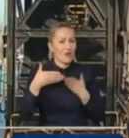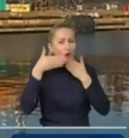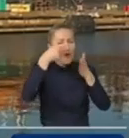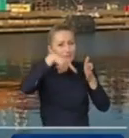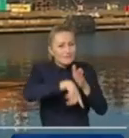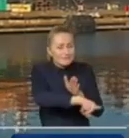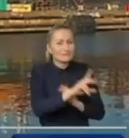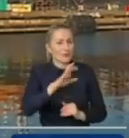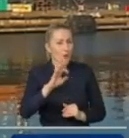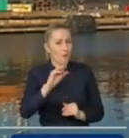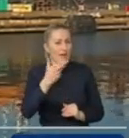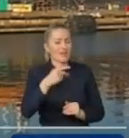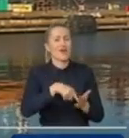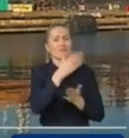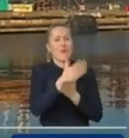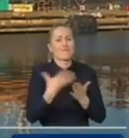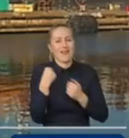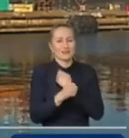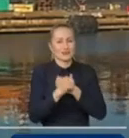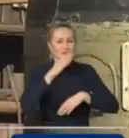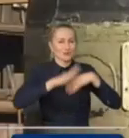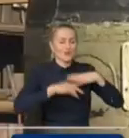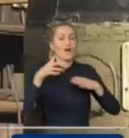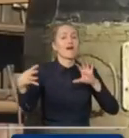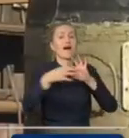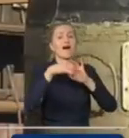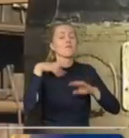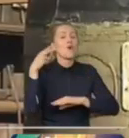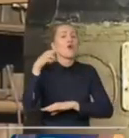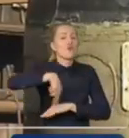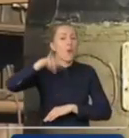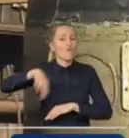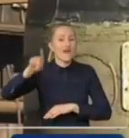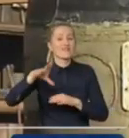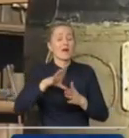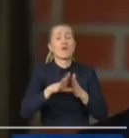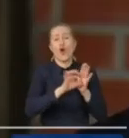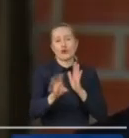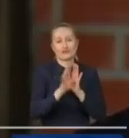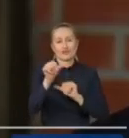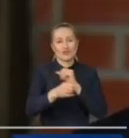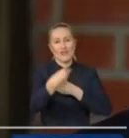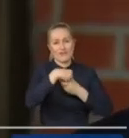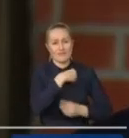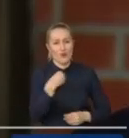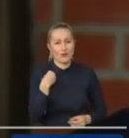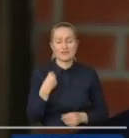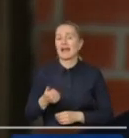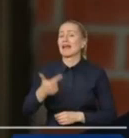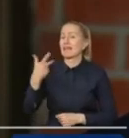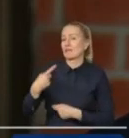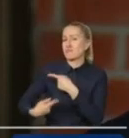Koben. Zbudowany został w połowie lat 60. Pływał pod norweską banderą. Od 19 lat służył polskiej armii. Kilka pokoleń polskich